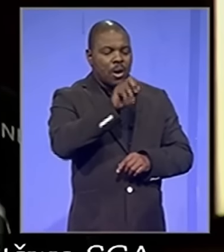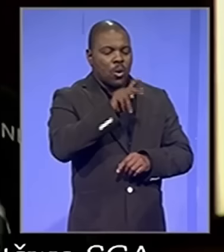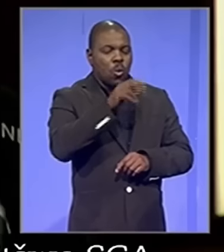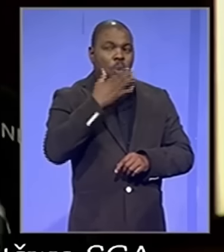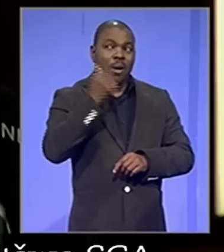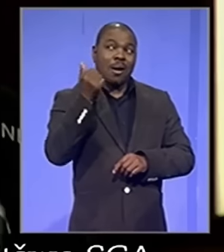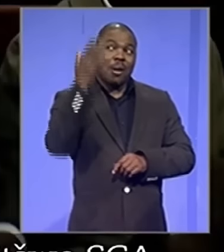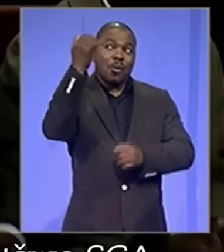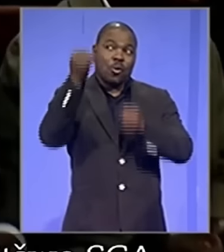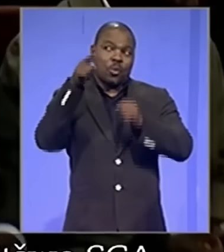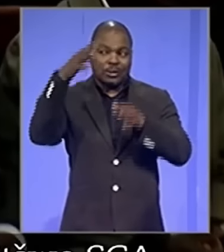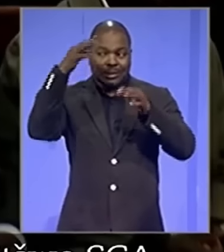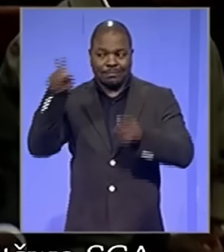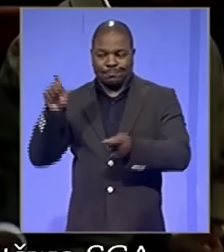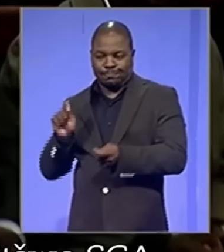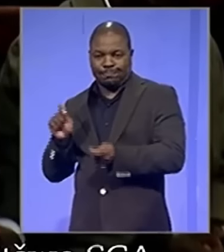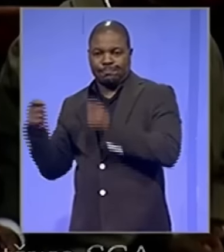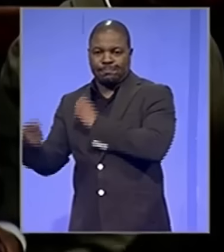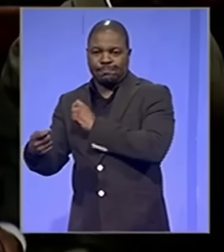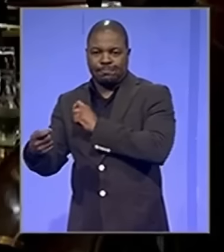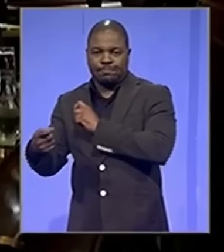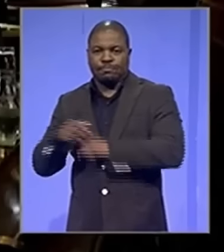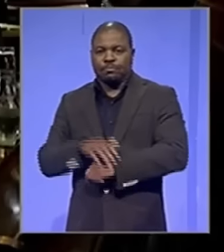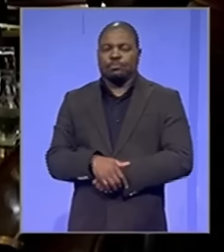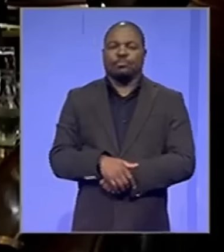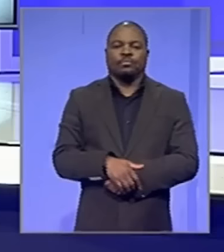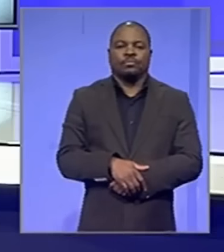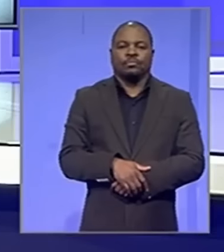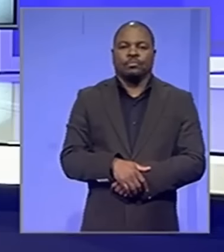boipiletso e ka fetola kahlolo yeo.